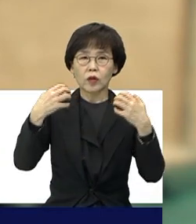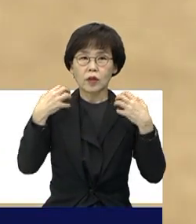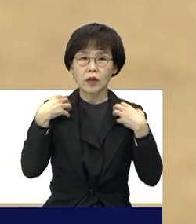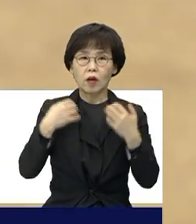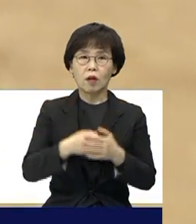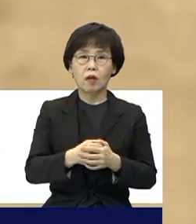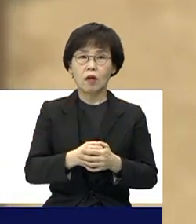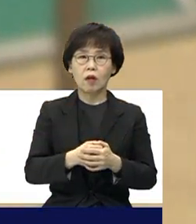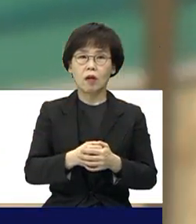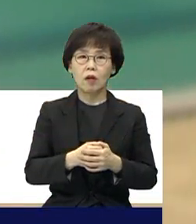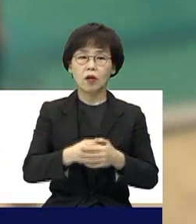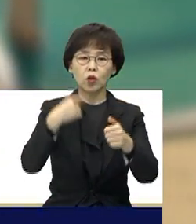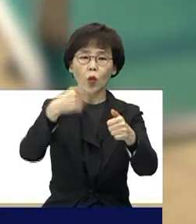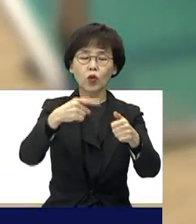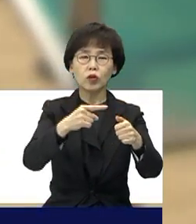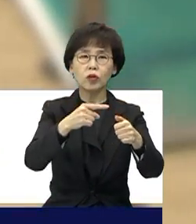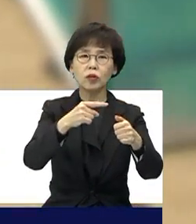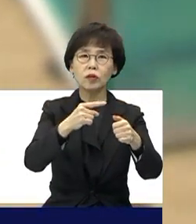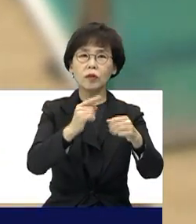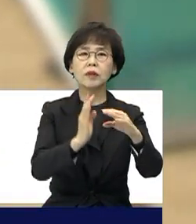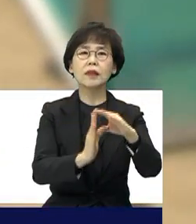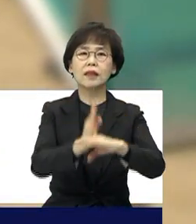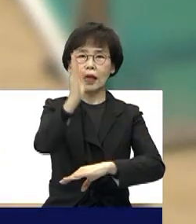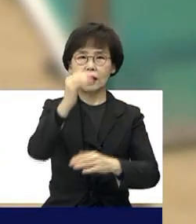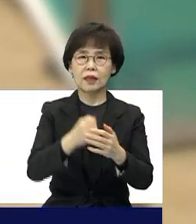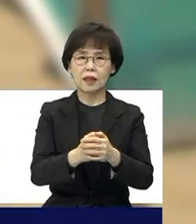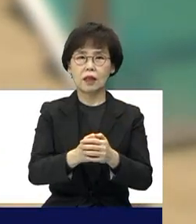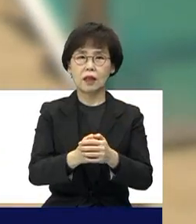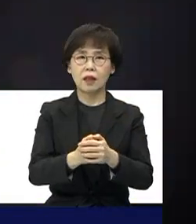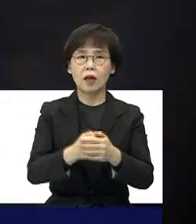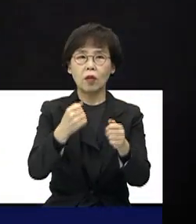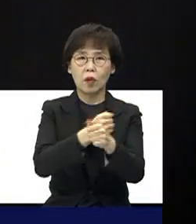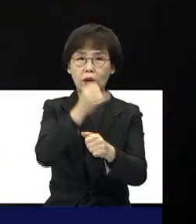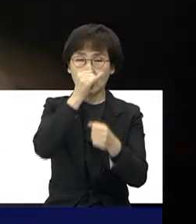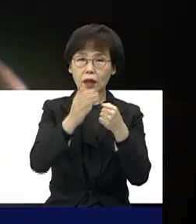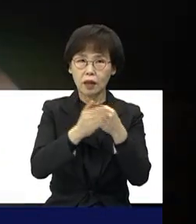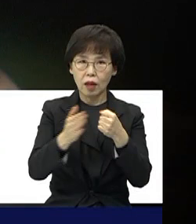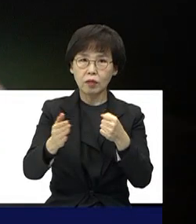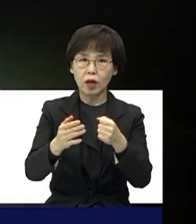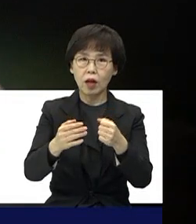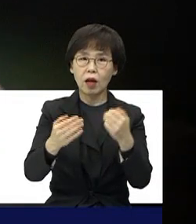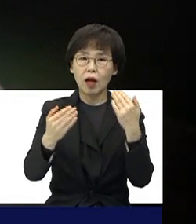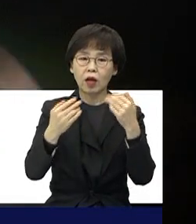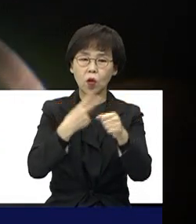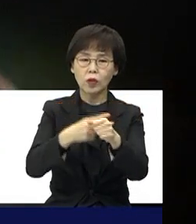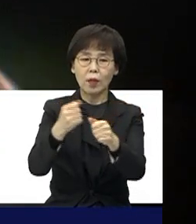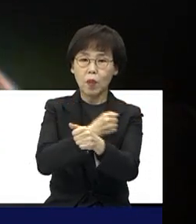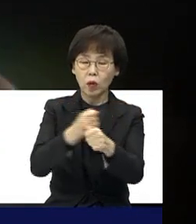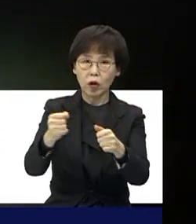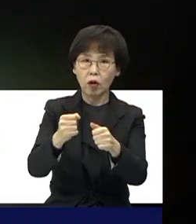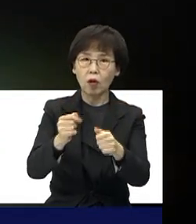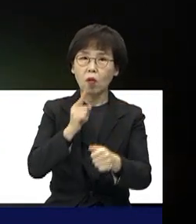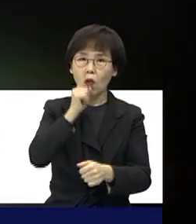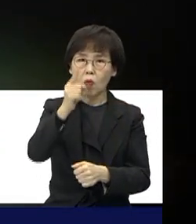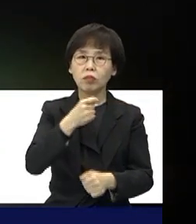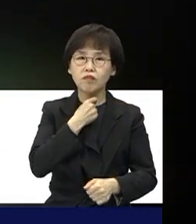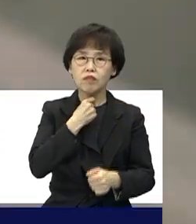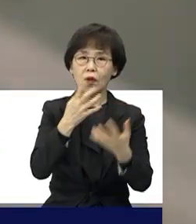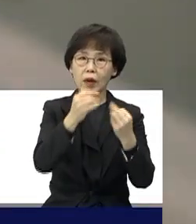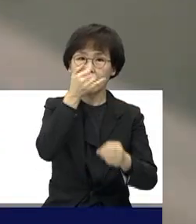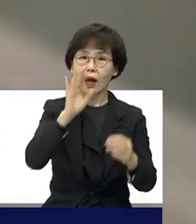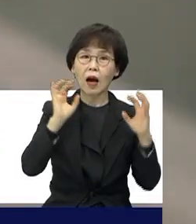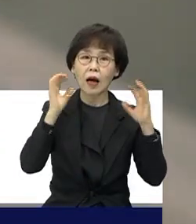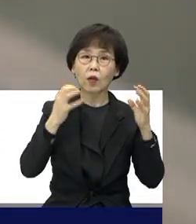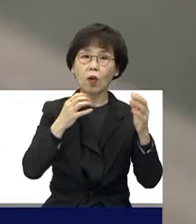학대 수준의 교폭 기억을 가진 사람들이 많아 교폭 고발 움직임은 더 커질 것으로 보이는데요. 하지만 아동학대